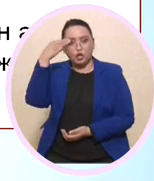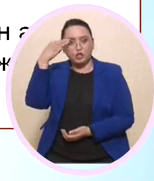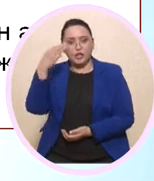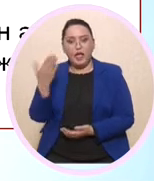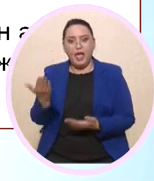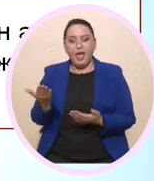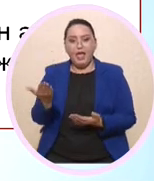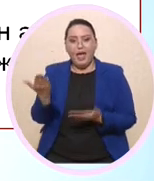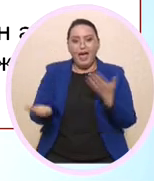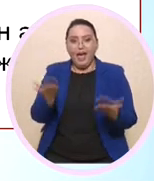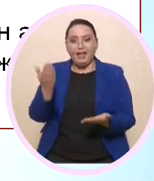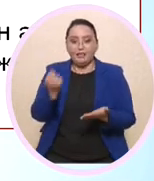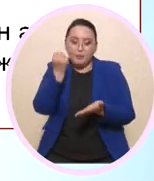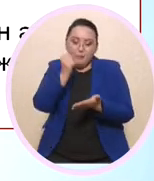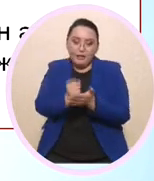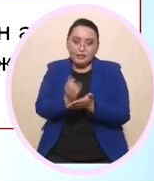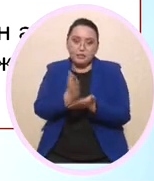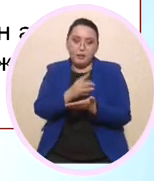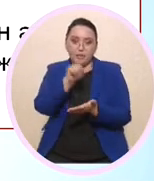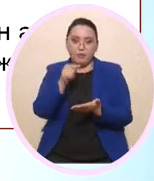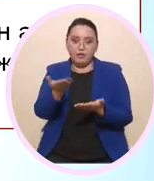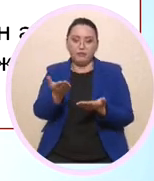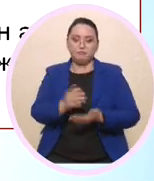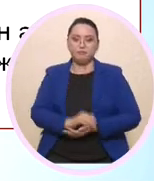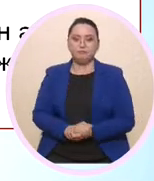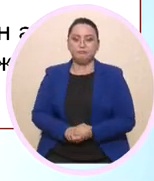нь батлж ийнө хүүхдүүд ээ. За, бодё.